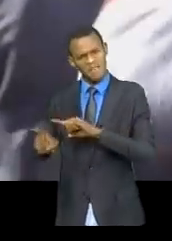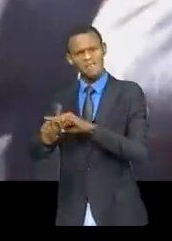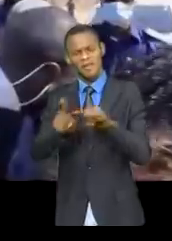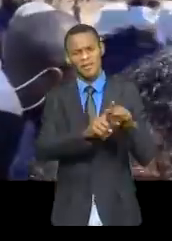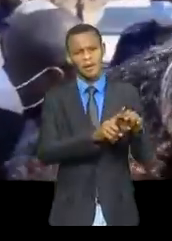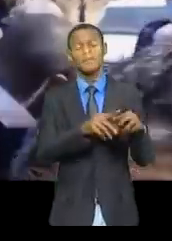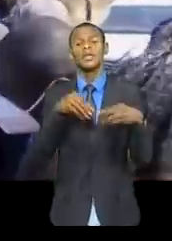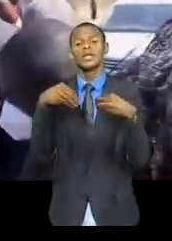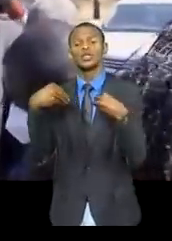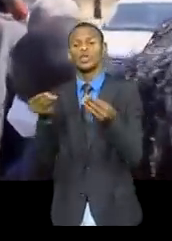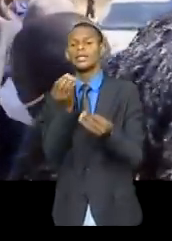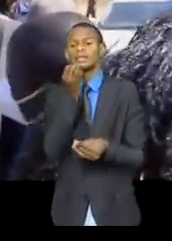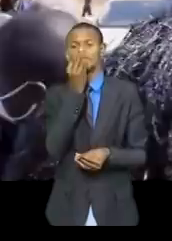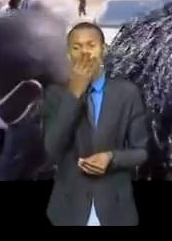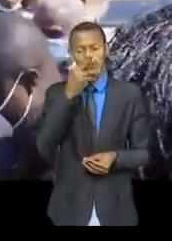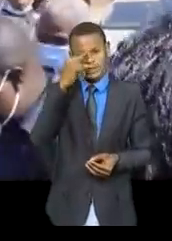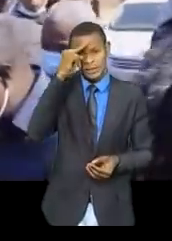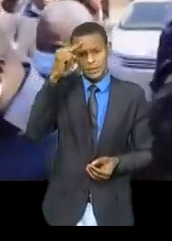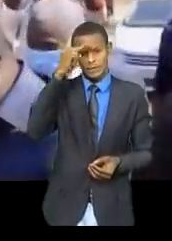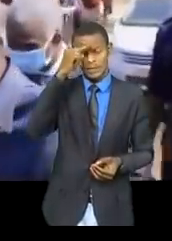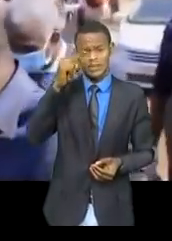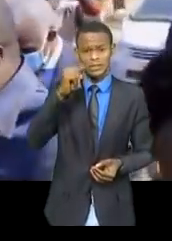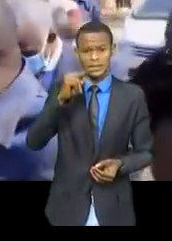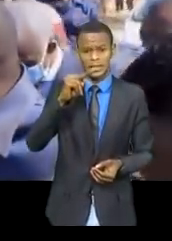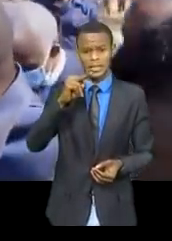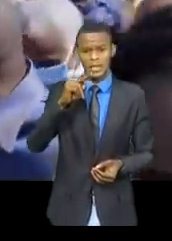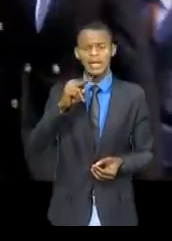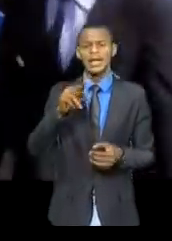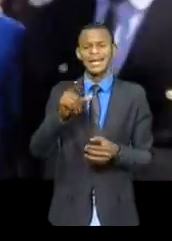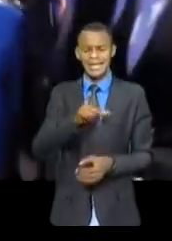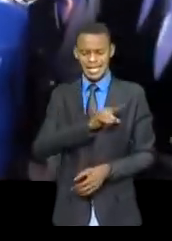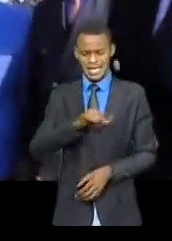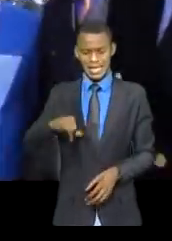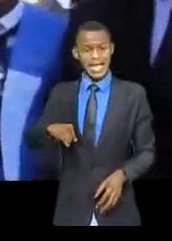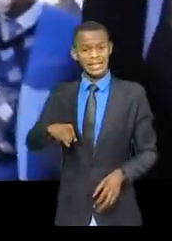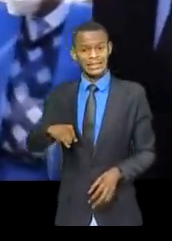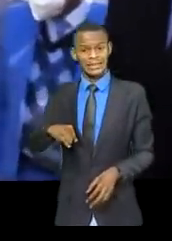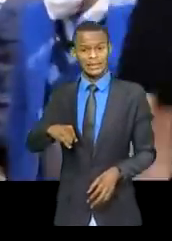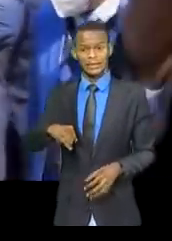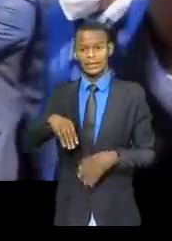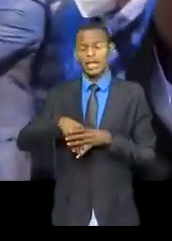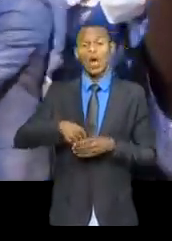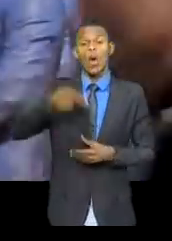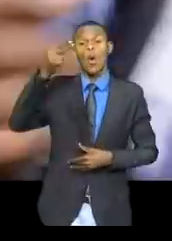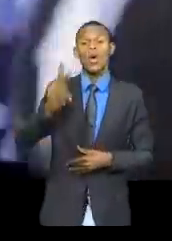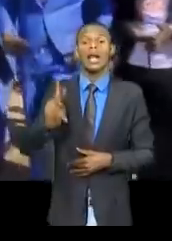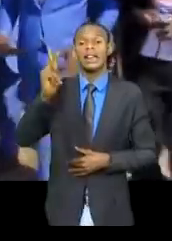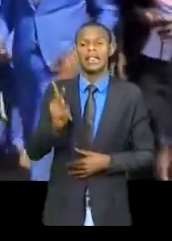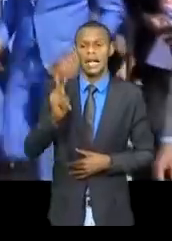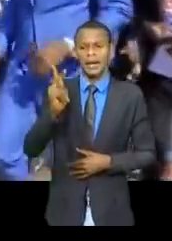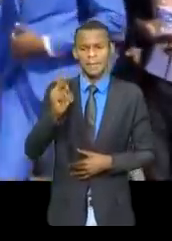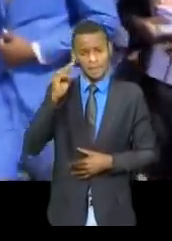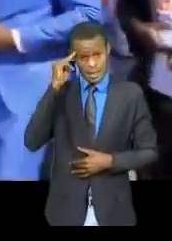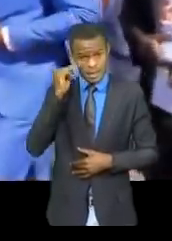supérieur pédagogique et technique de l'ICASI dans la province du Haut-Katanga. Le ministre de l'enseignement supérieur et